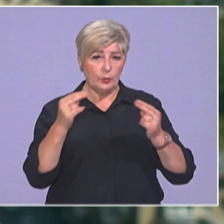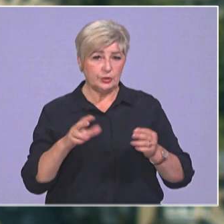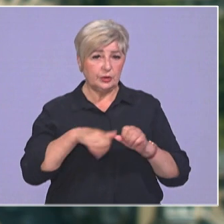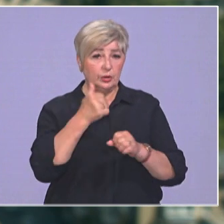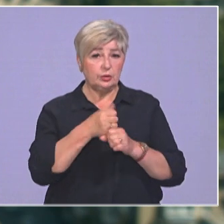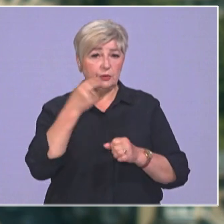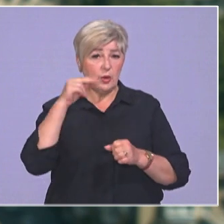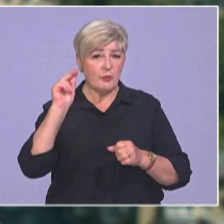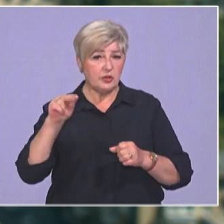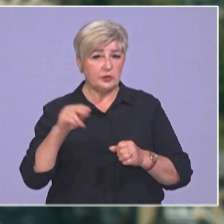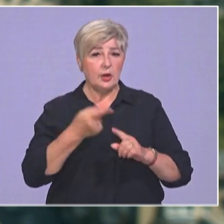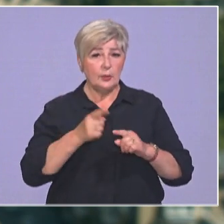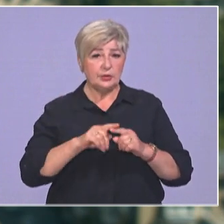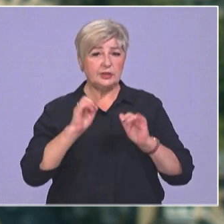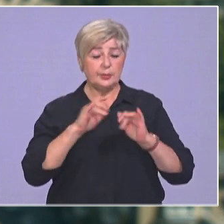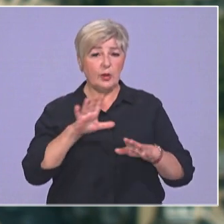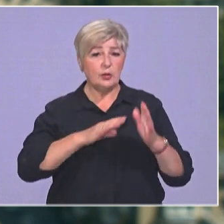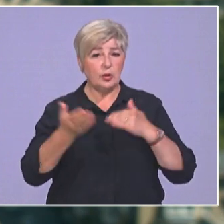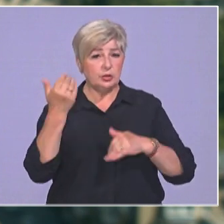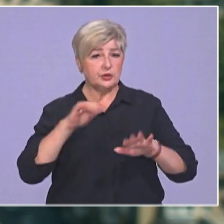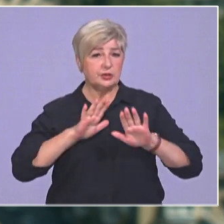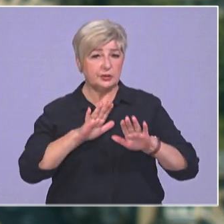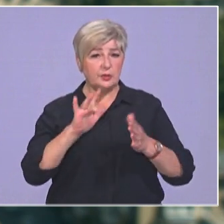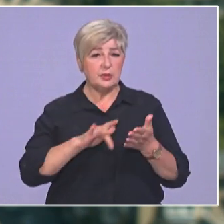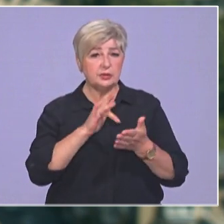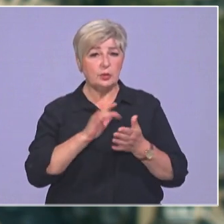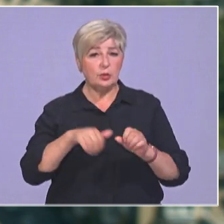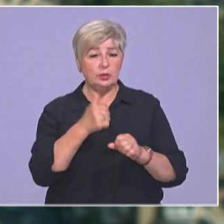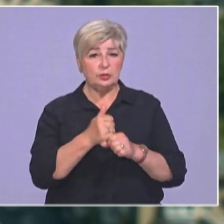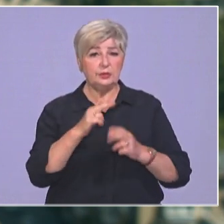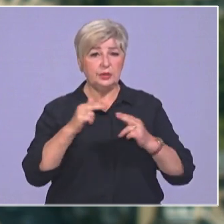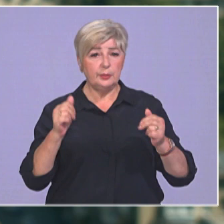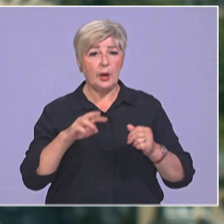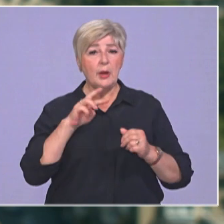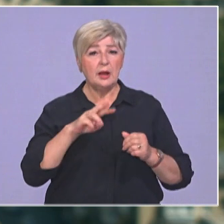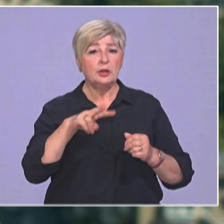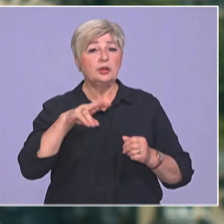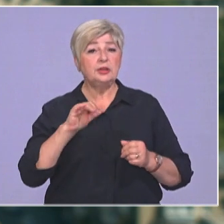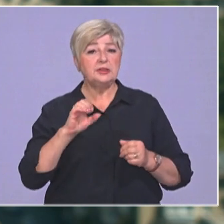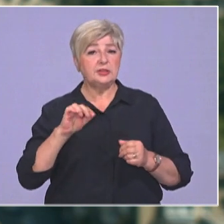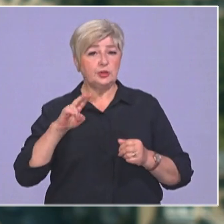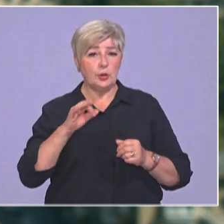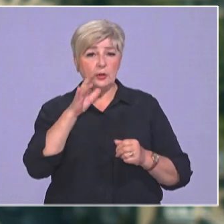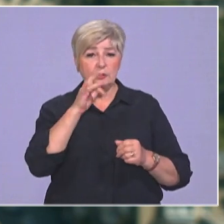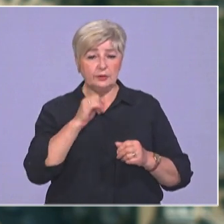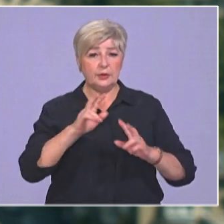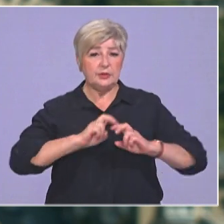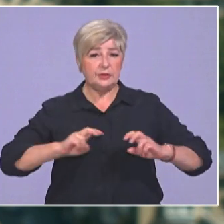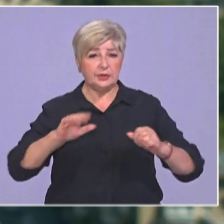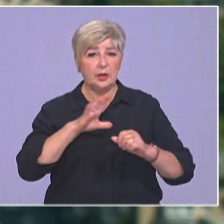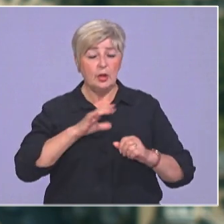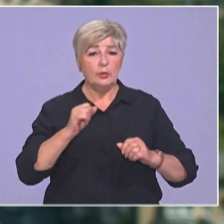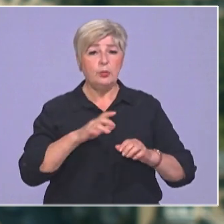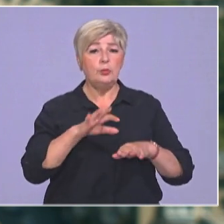Головний обвинувачений по цій справі – колишній заступник міського голови Дніпра Михайло Лисенко. Під час засідання був здійснений